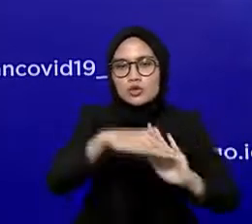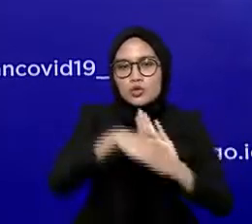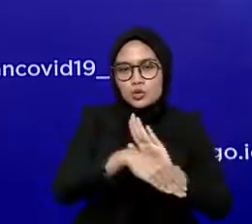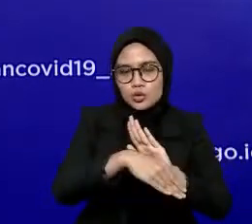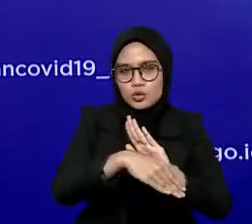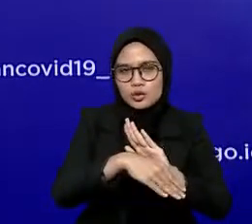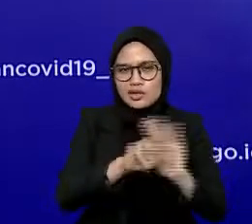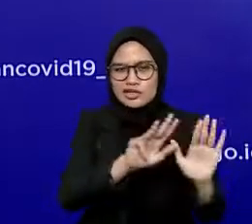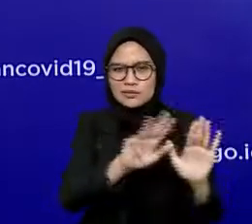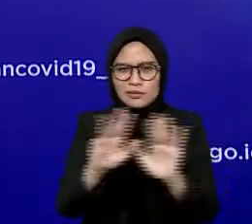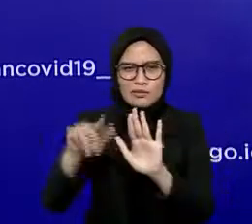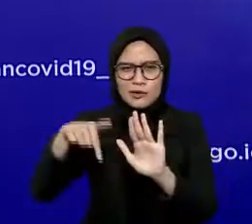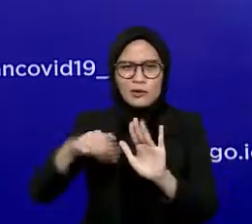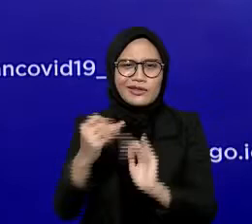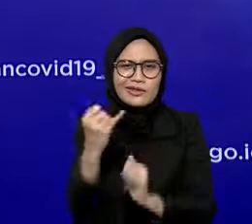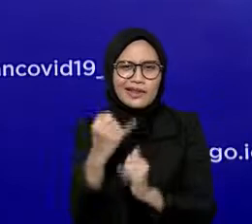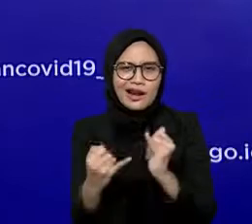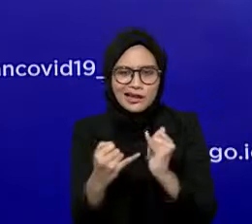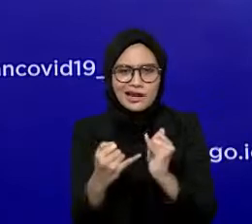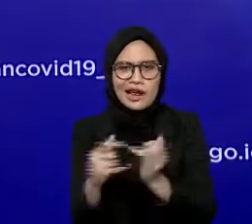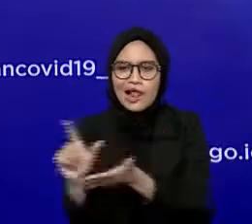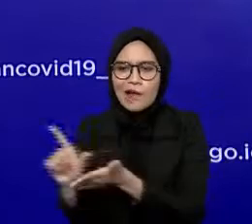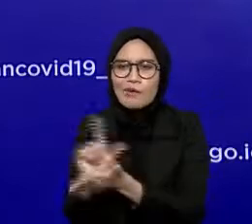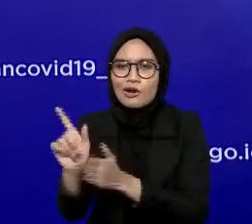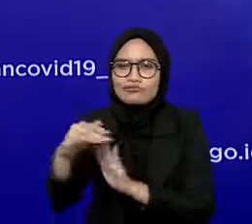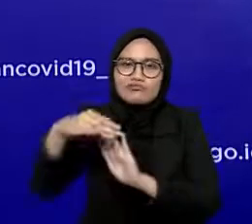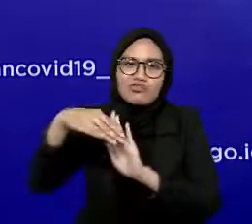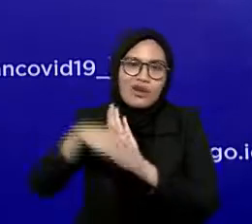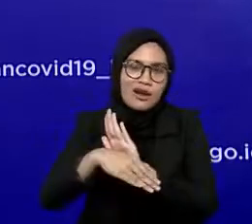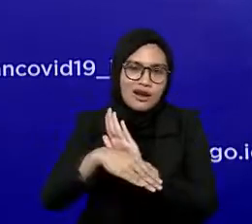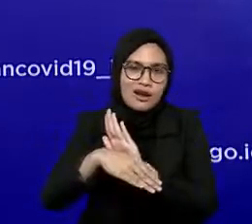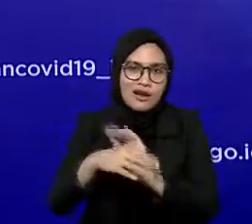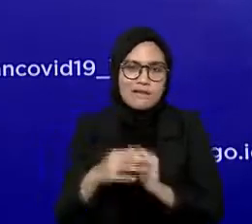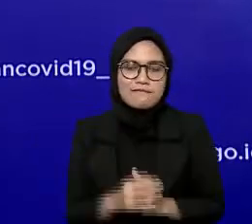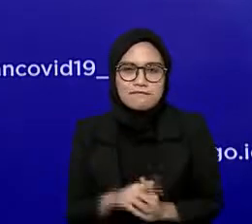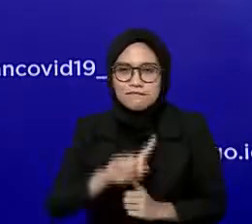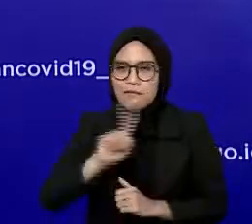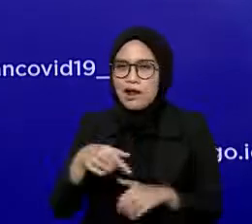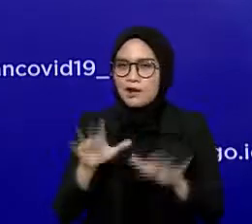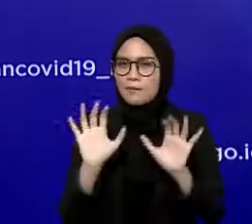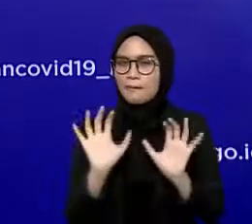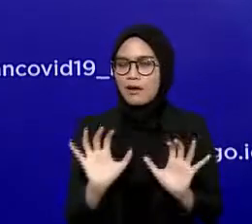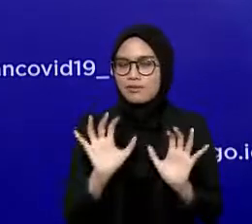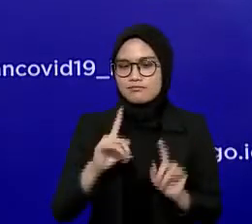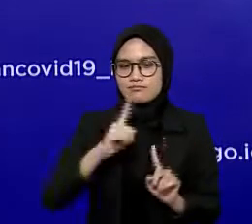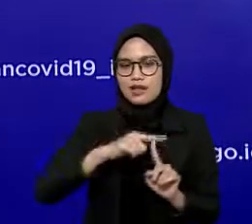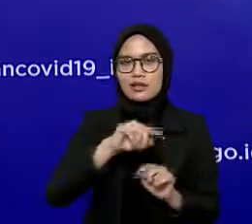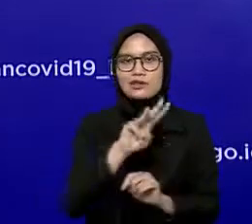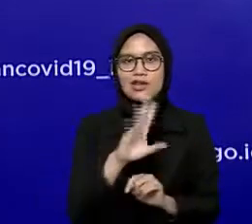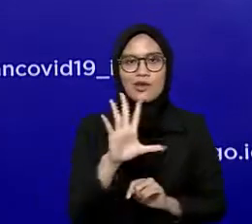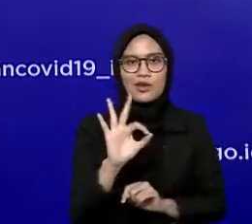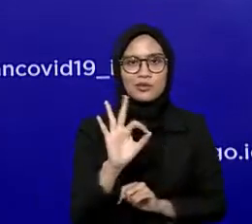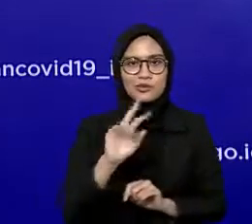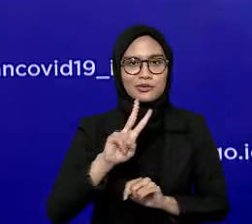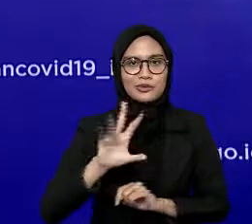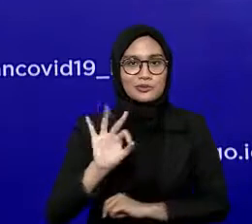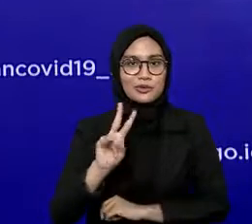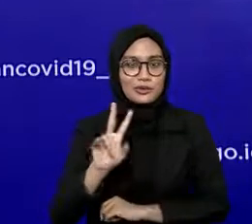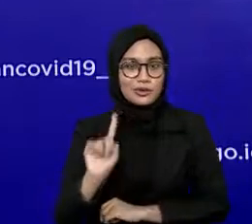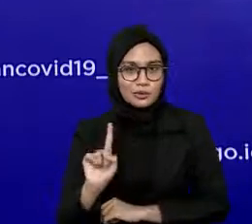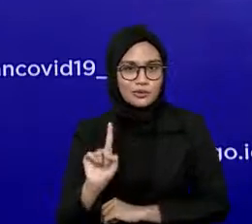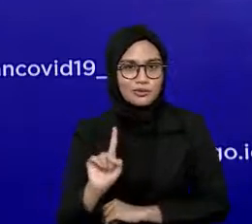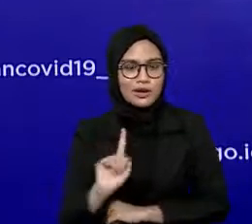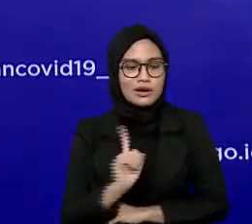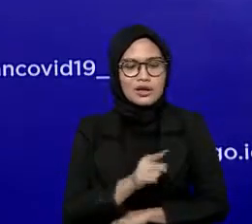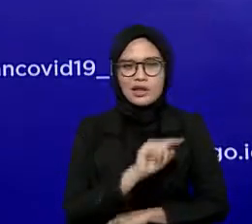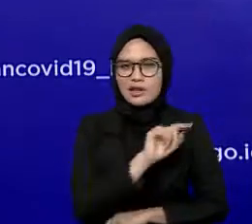minggu terakhir. Jumlah laporan pemantauan tertinggi tercatat pada tanggal 3 Oktober 2021, yaitu